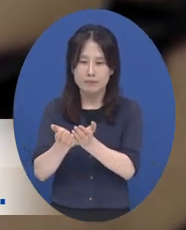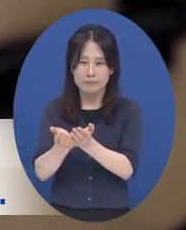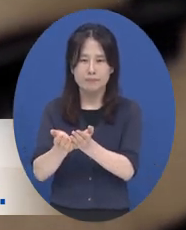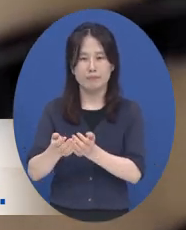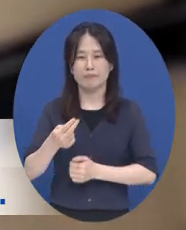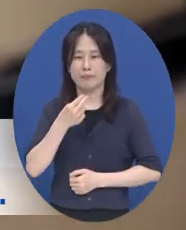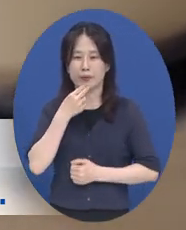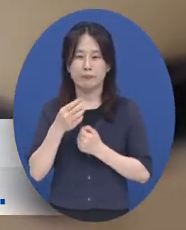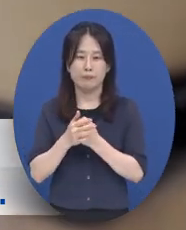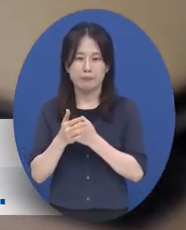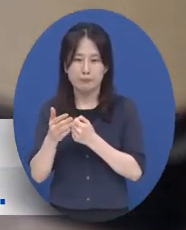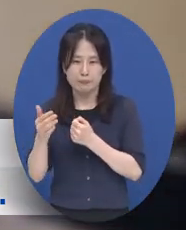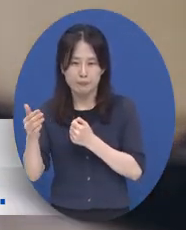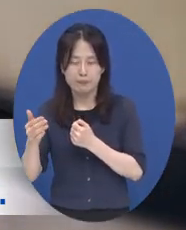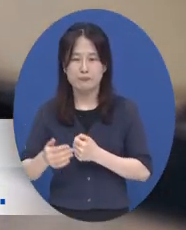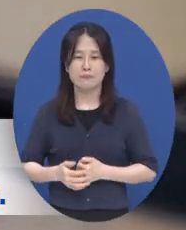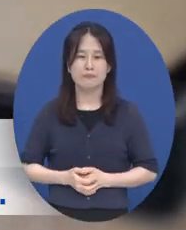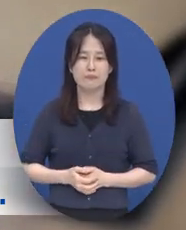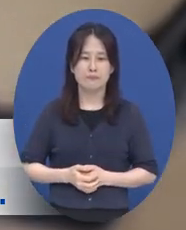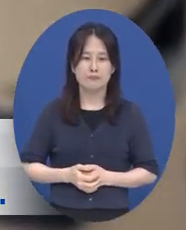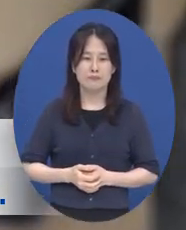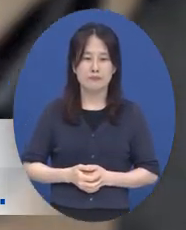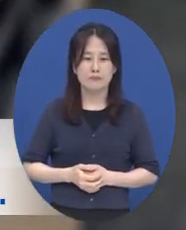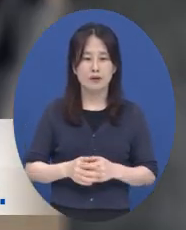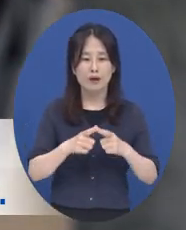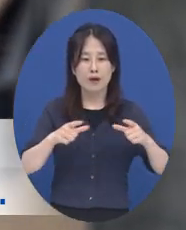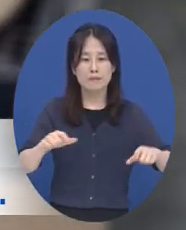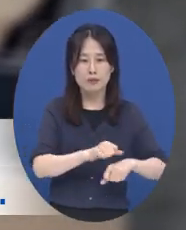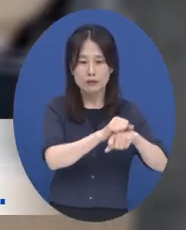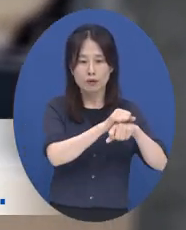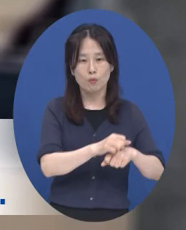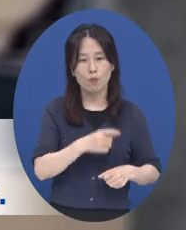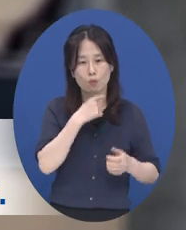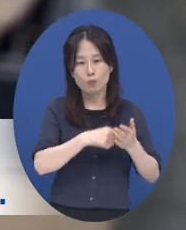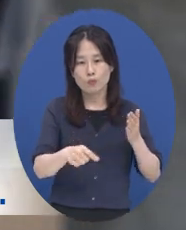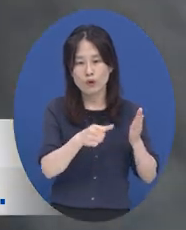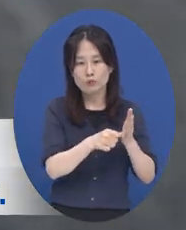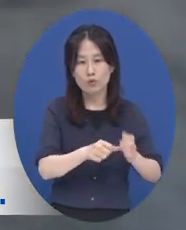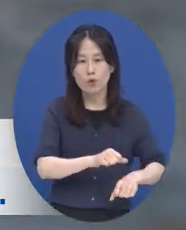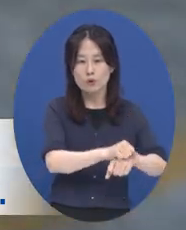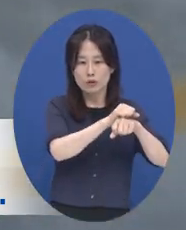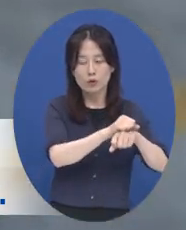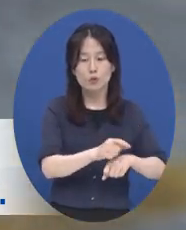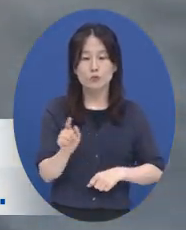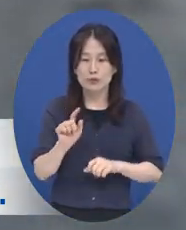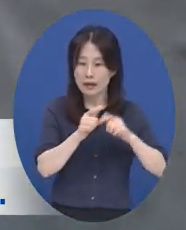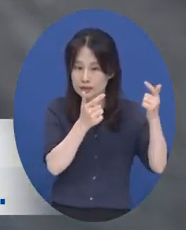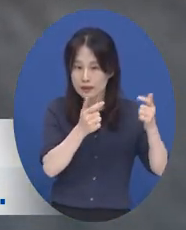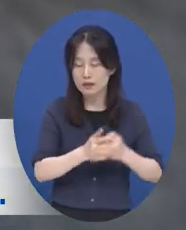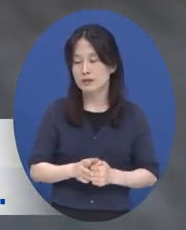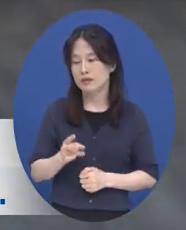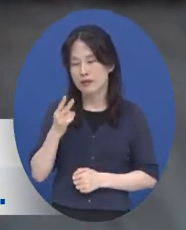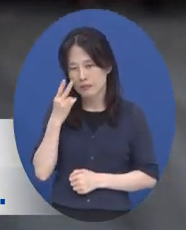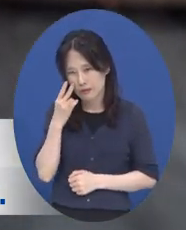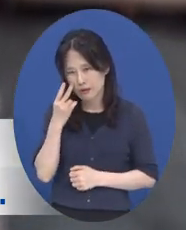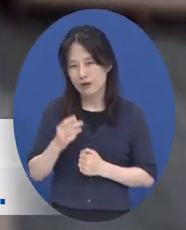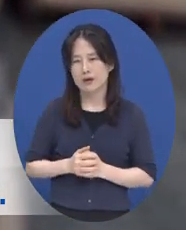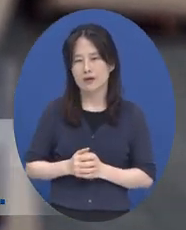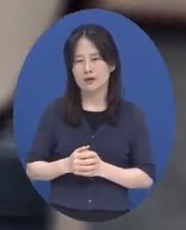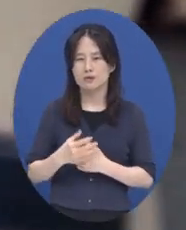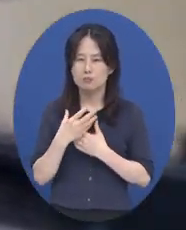맞는데 배가 없어가지고 일반 창고고 유해 화학물질 보관 창고는 아니다.